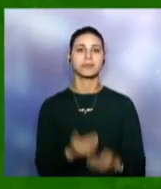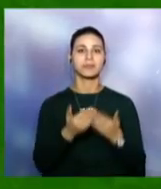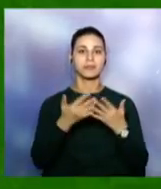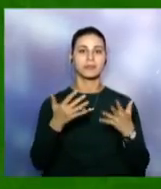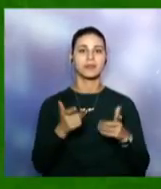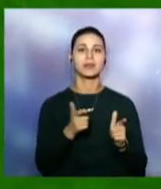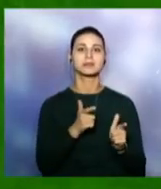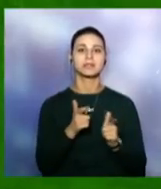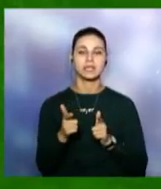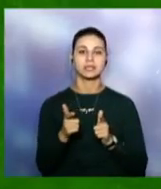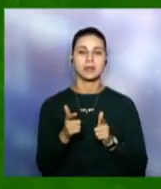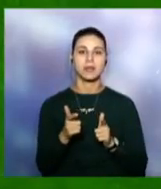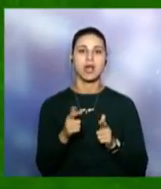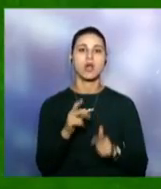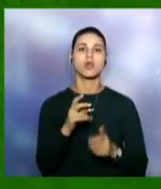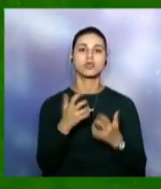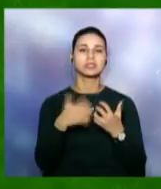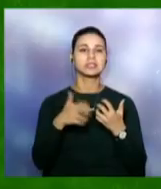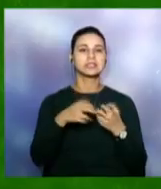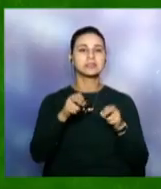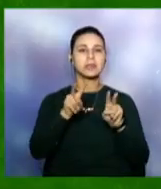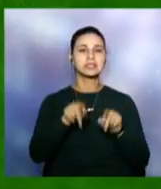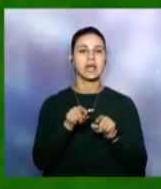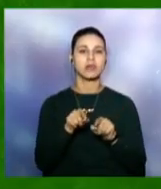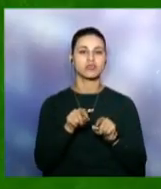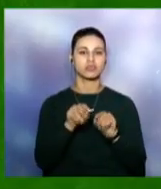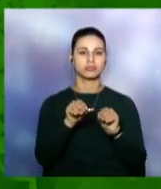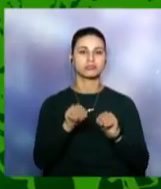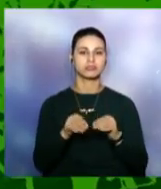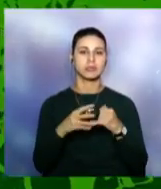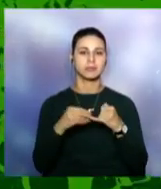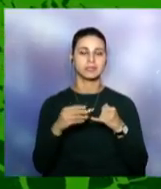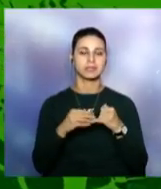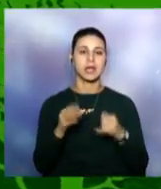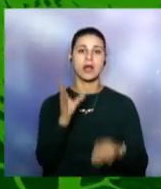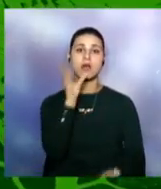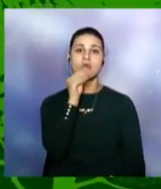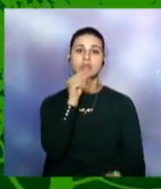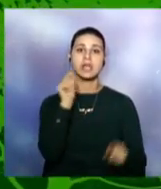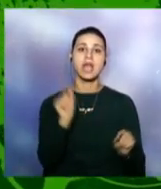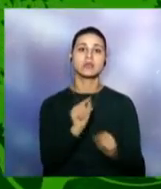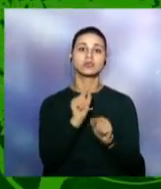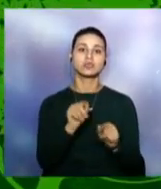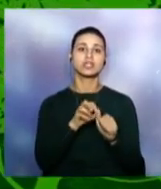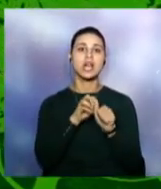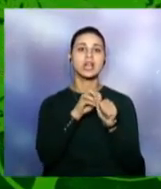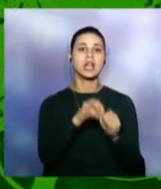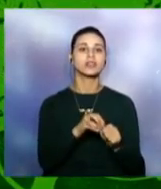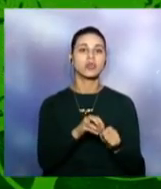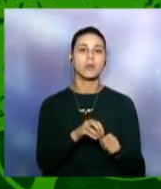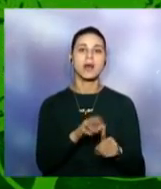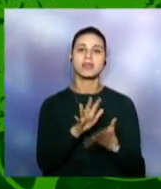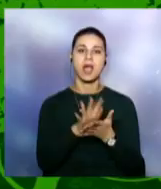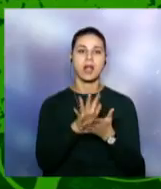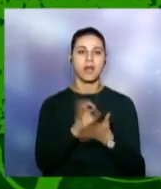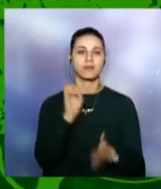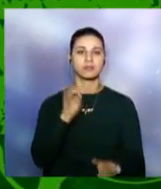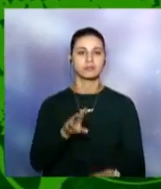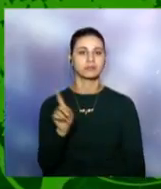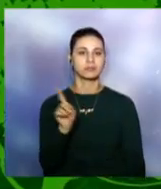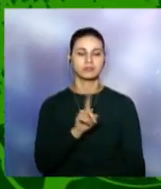ნარჩენებისგან მზადდება კომპოსტი ნიადაგის გასანოყიერებლად. ლაშქრობის ან ექსკურსიის დროს არ დაანაგვიანოთ ბუნება.